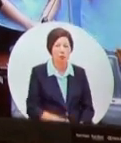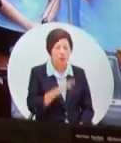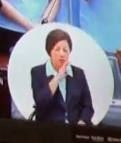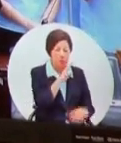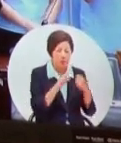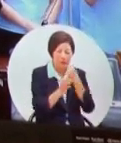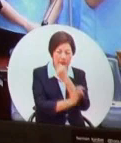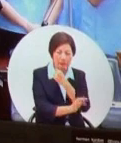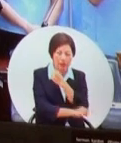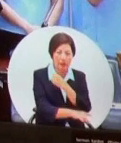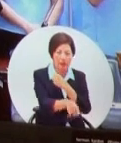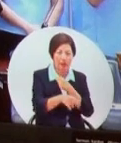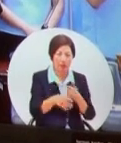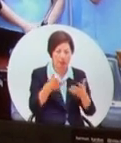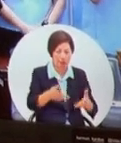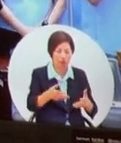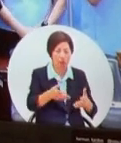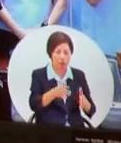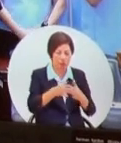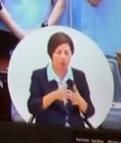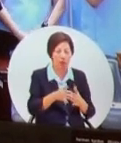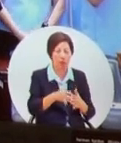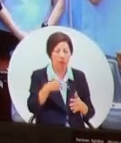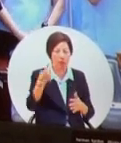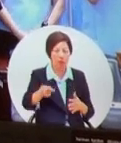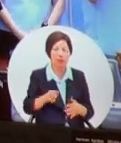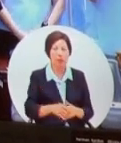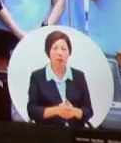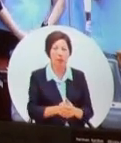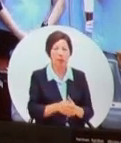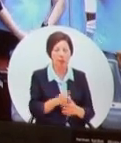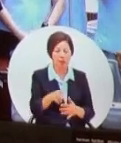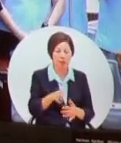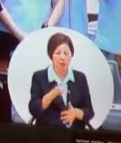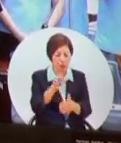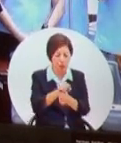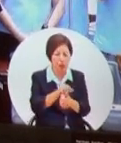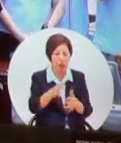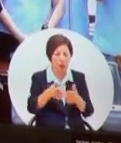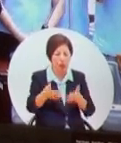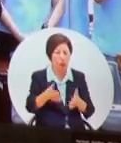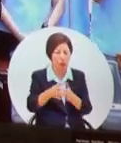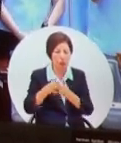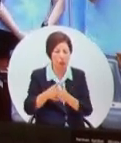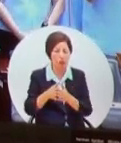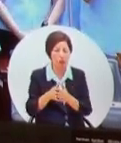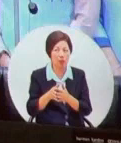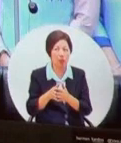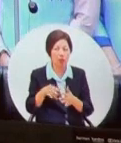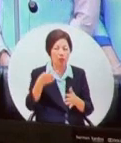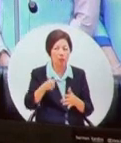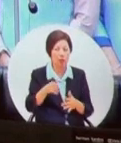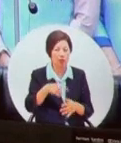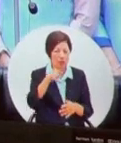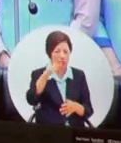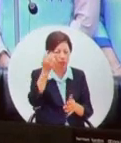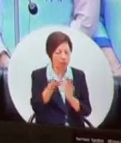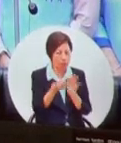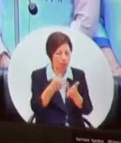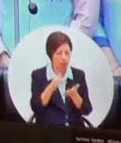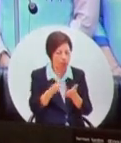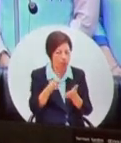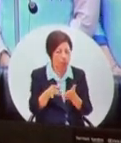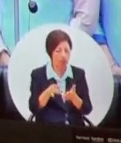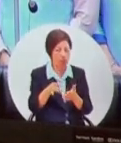重要，但是心力对更多的高雄市民更加重要。那本党团非常肯定你这一次预算的编制，市长你